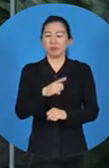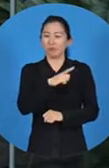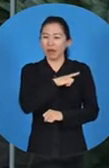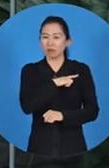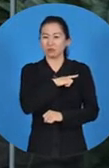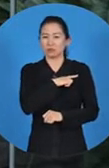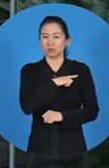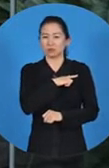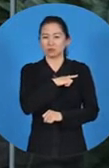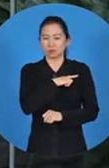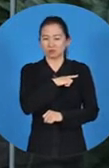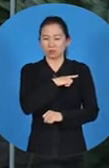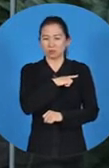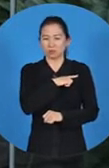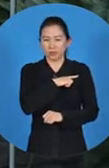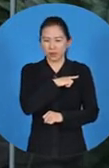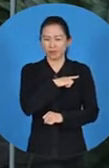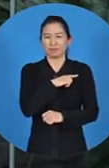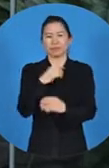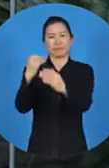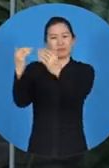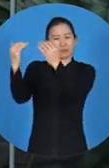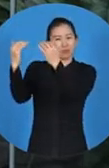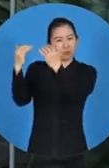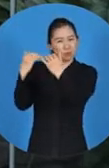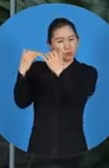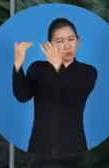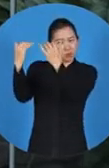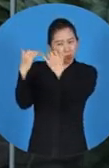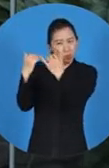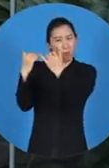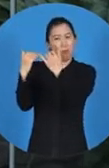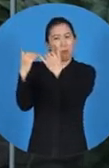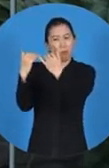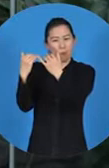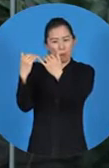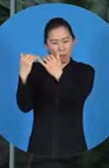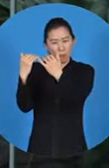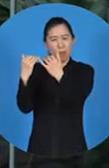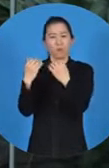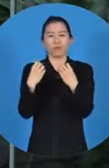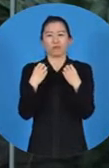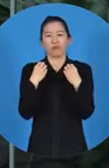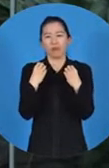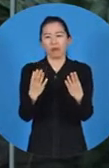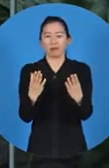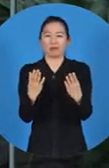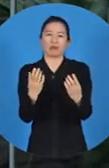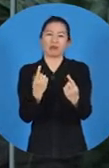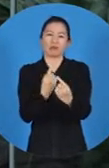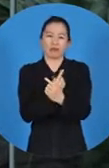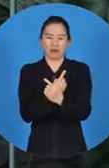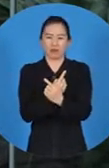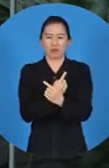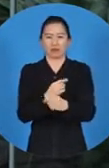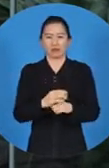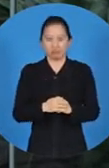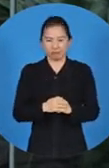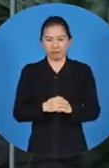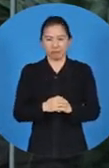ずですね、目に見えない部分なんですが、空調関係、こちらの方をですね、だいぶ新しくし